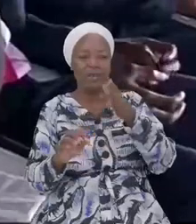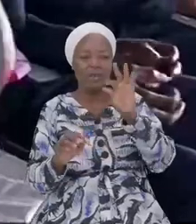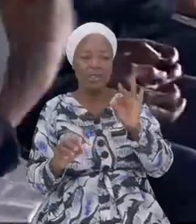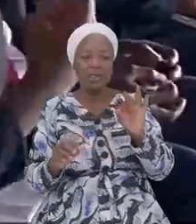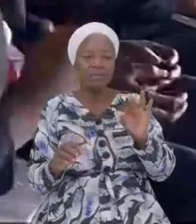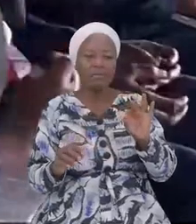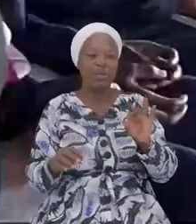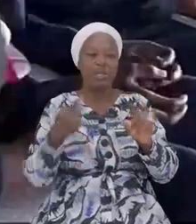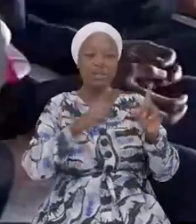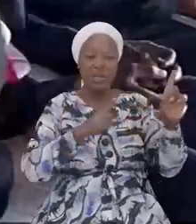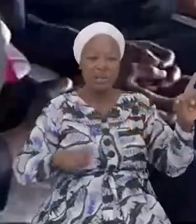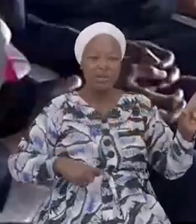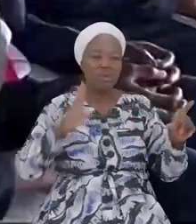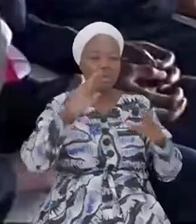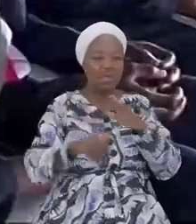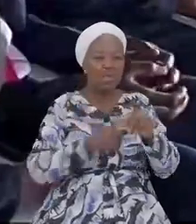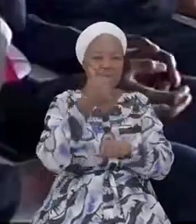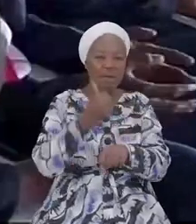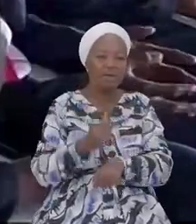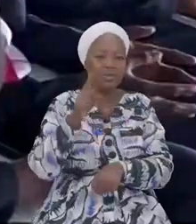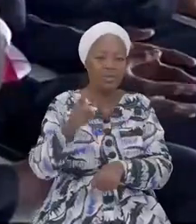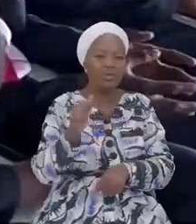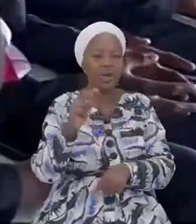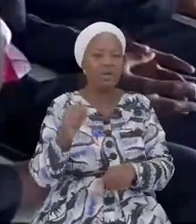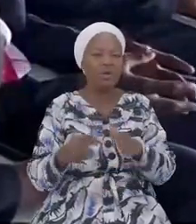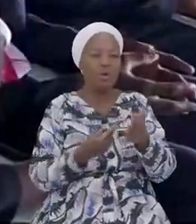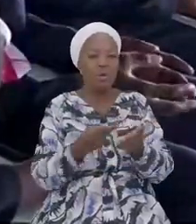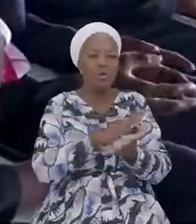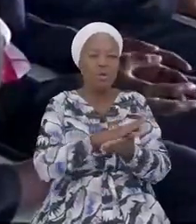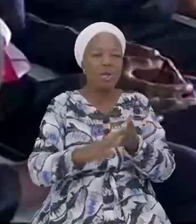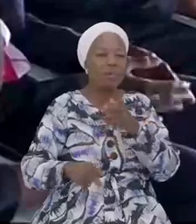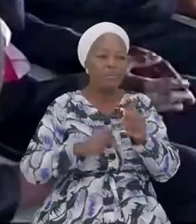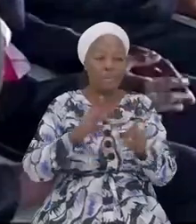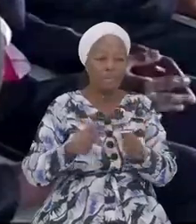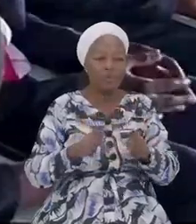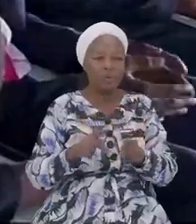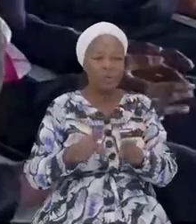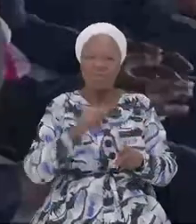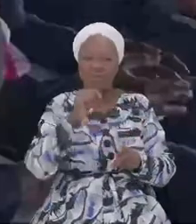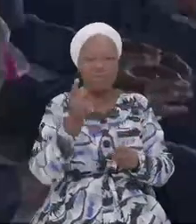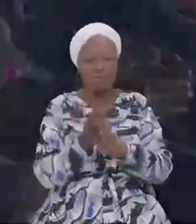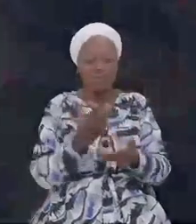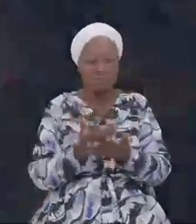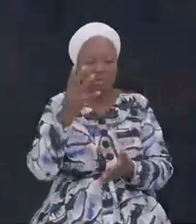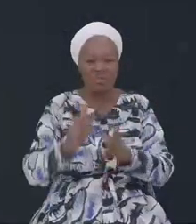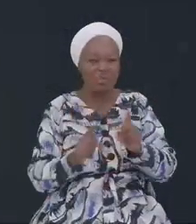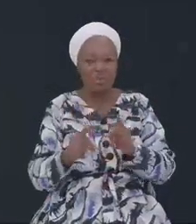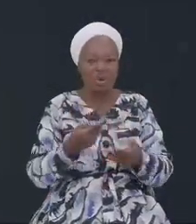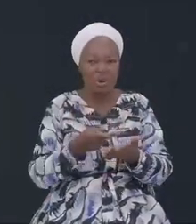tu seras pour l'Éternel un peuple saint. Pas seulement un peuple riche, un peuple saint. Pas